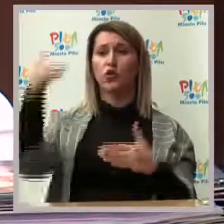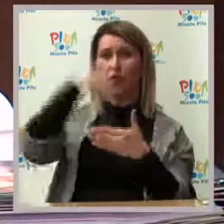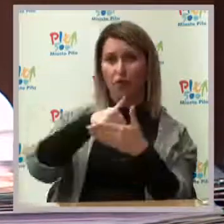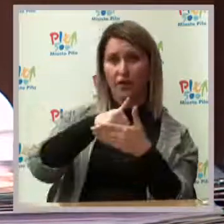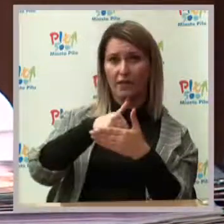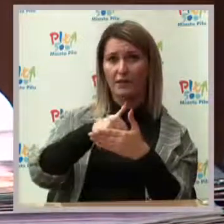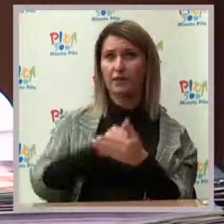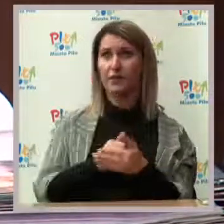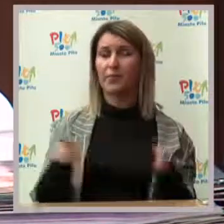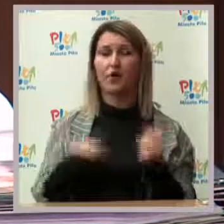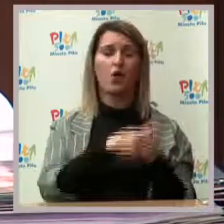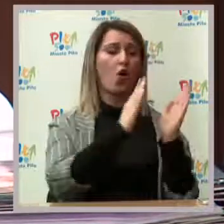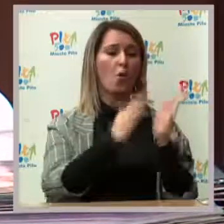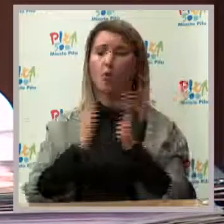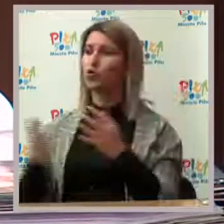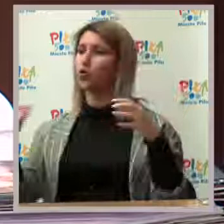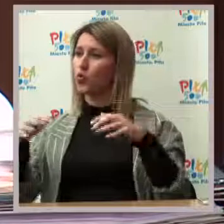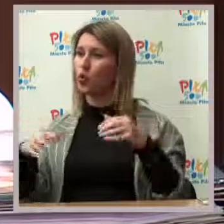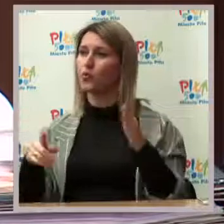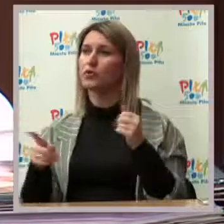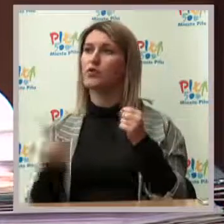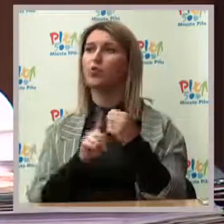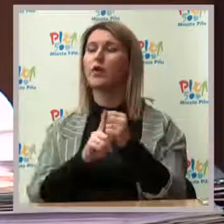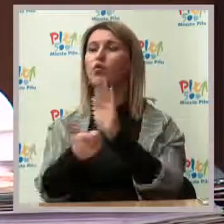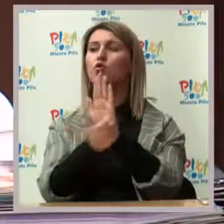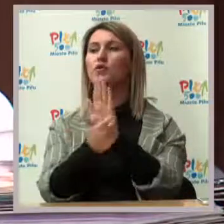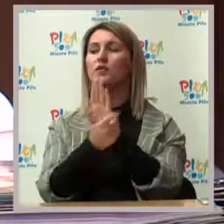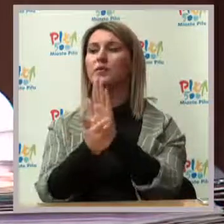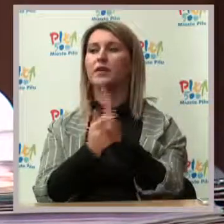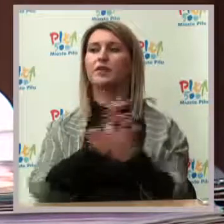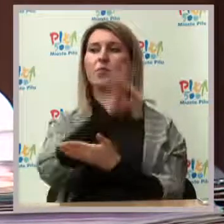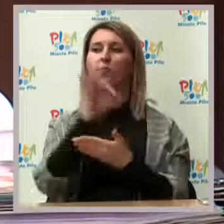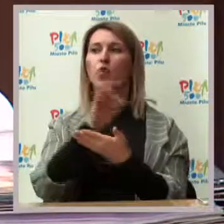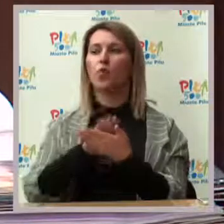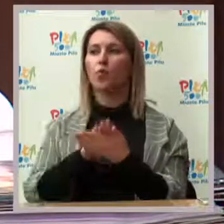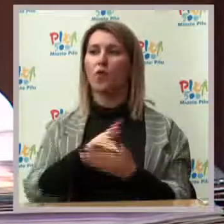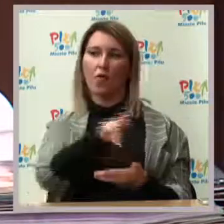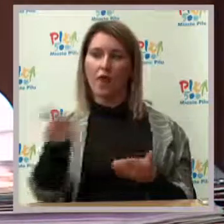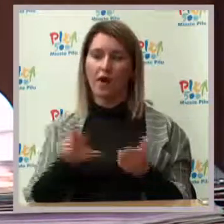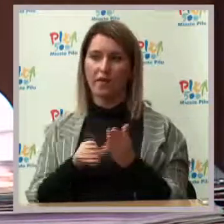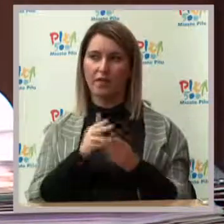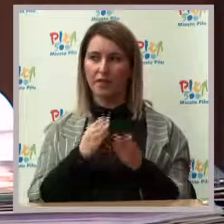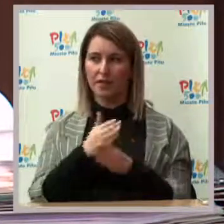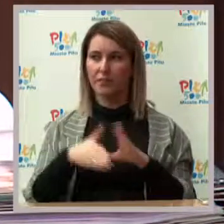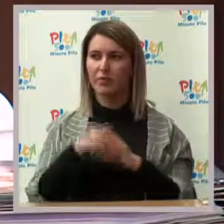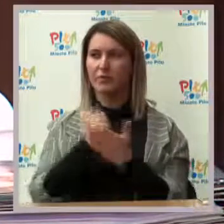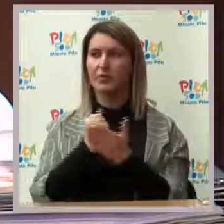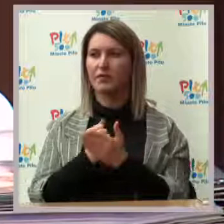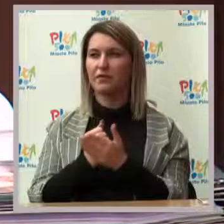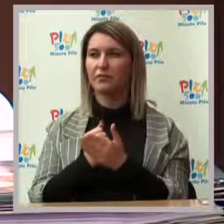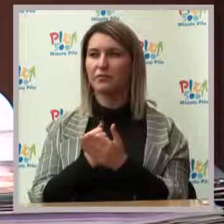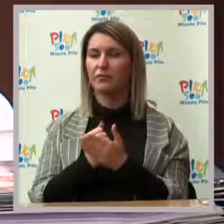do porządku obrad dzisiejszej sesji w punkcie 17 projektu uchwały Rady Miasta Piły w sprawie